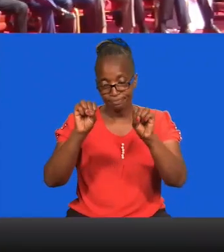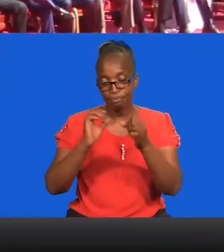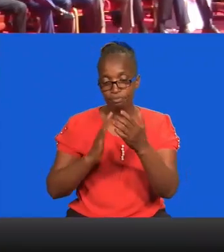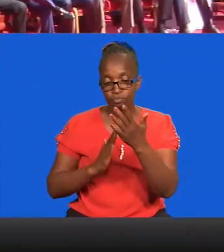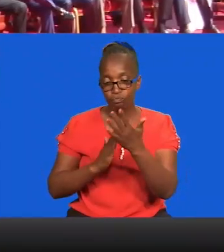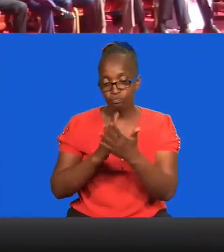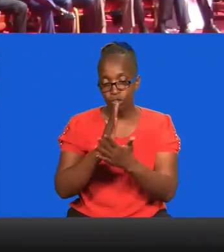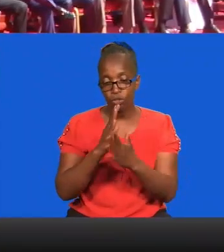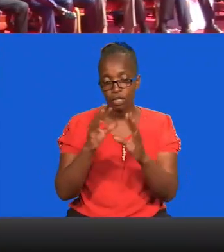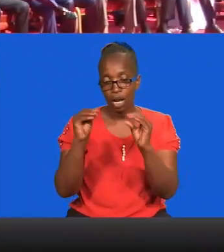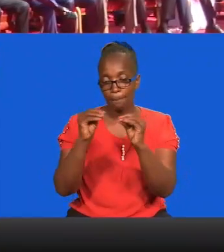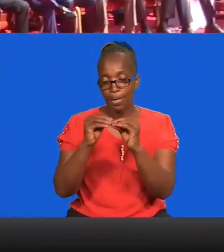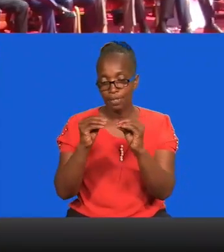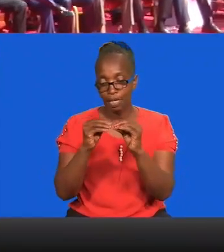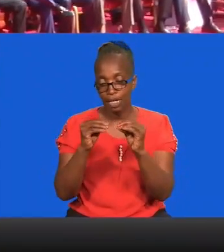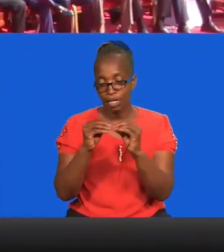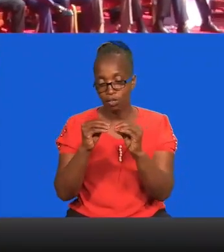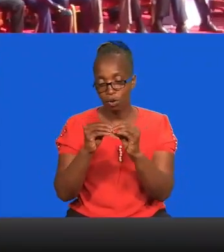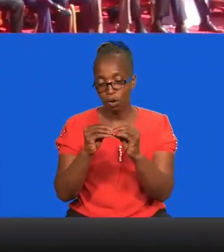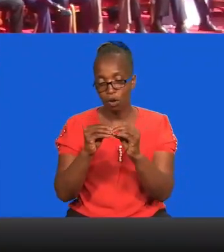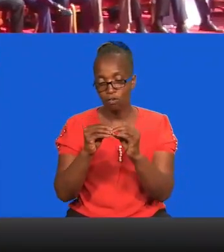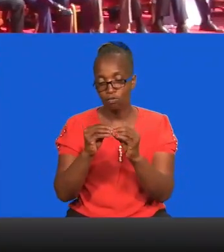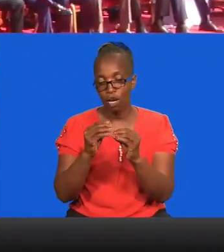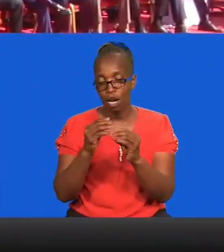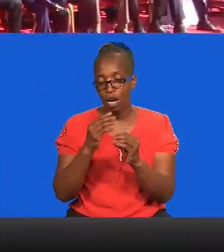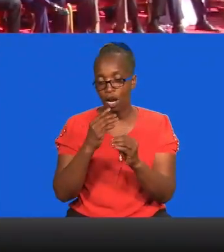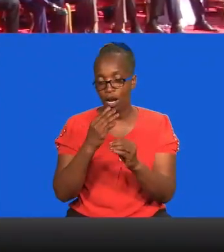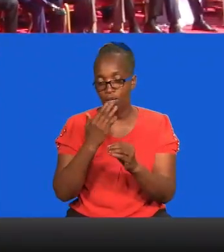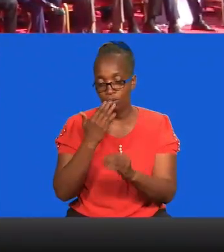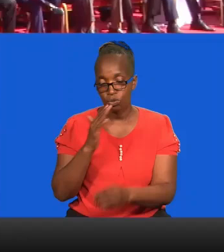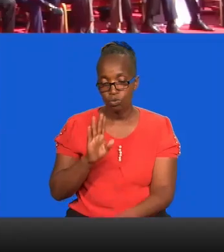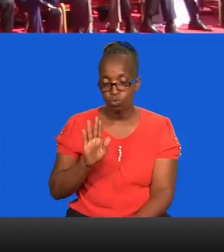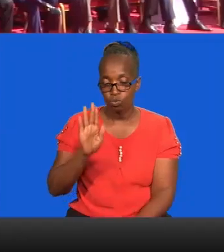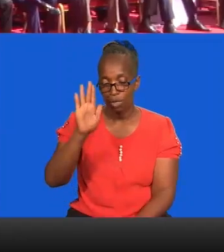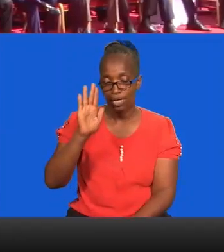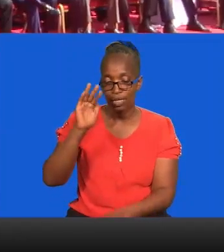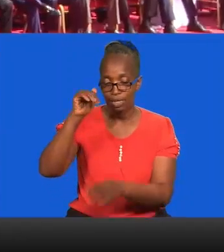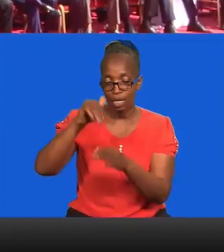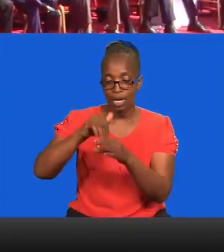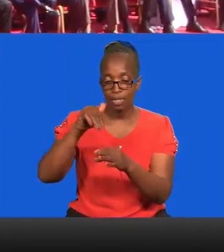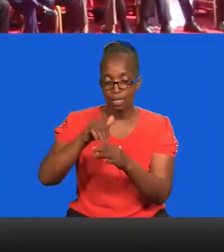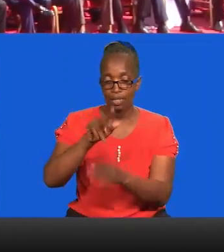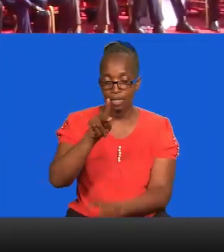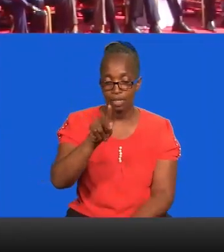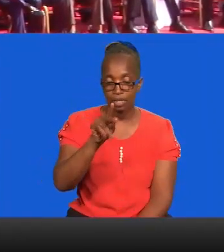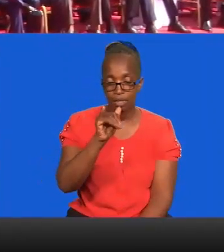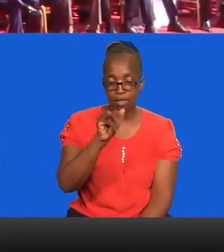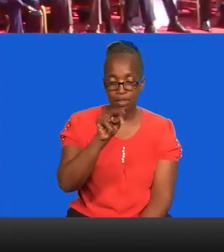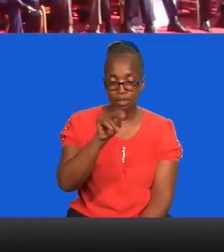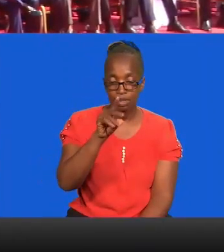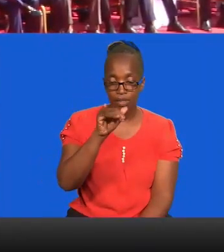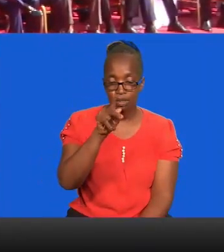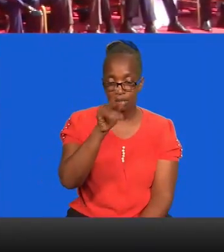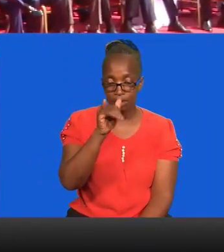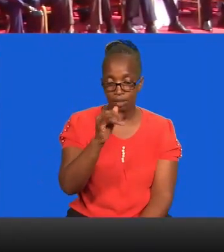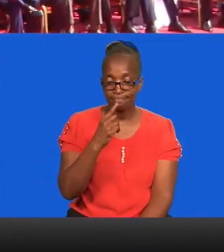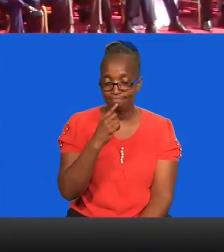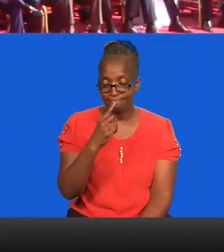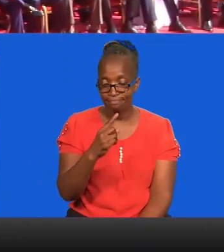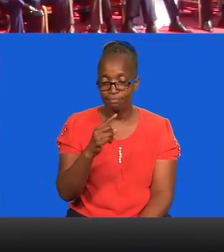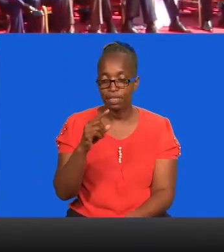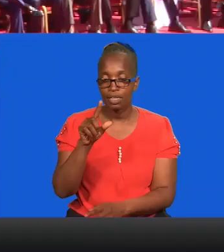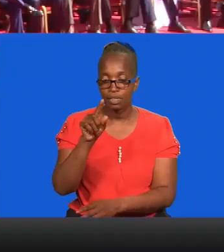naibu rais Professor Kidure Kindiki, Rais Ruto amesema kuwa serikali imeweza kuajiri walimu